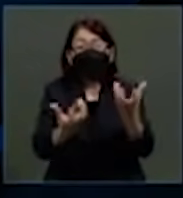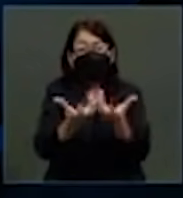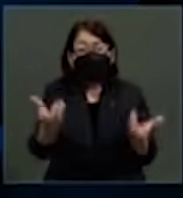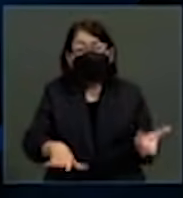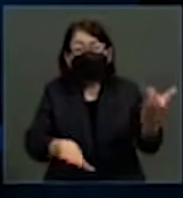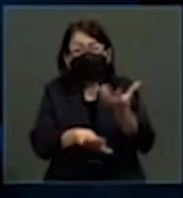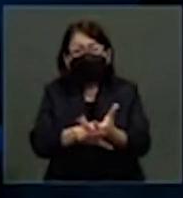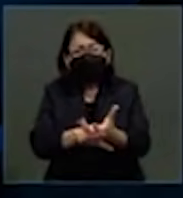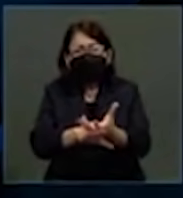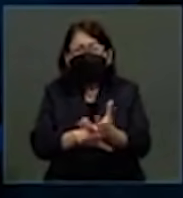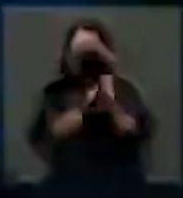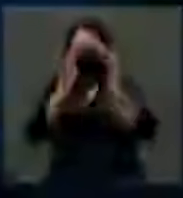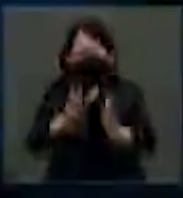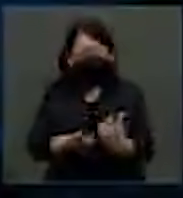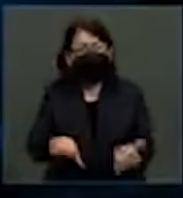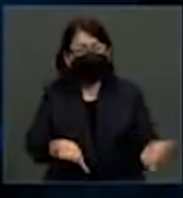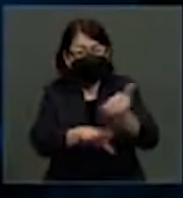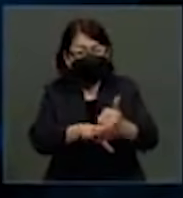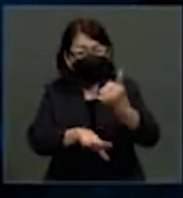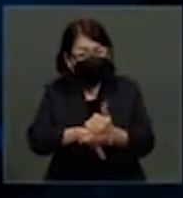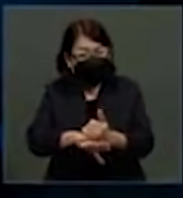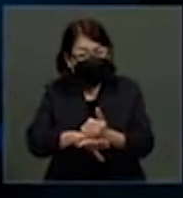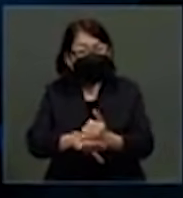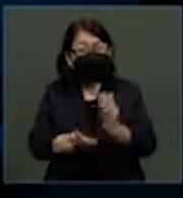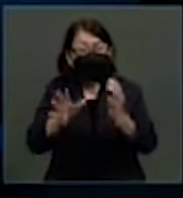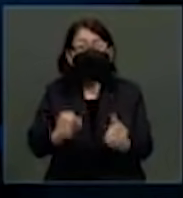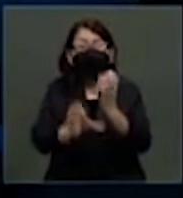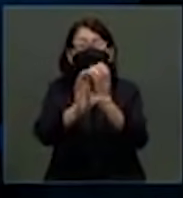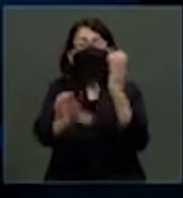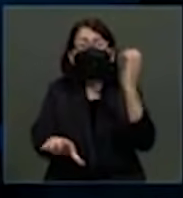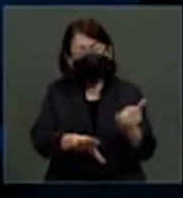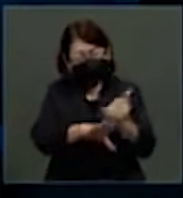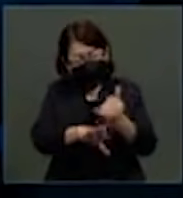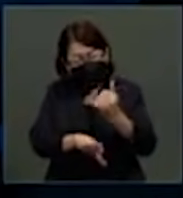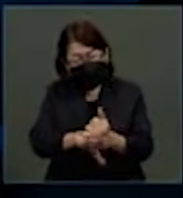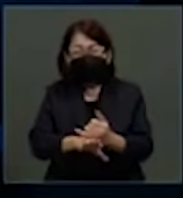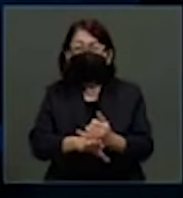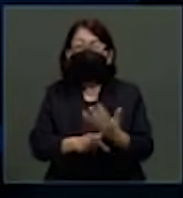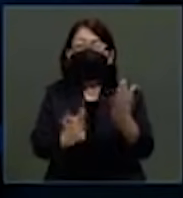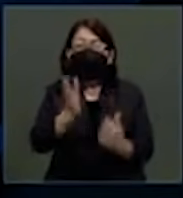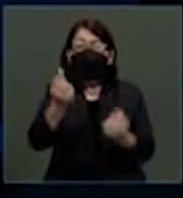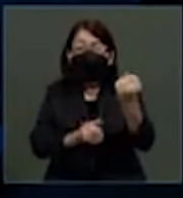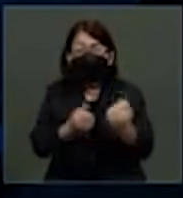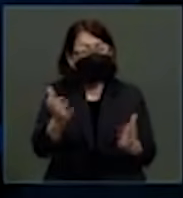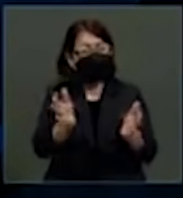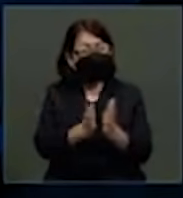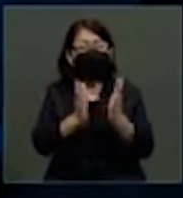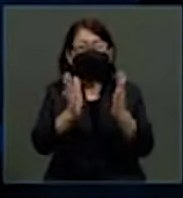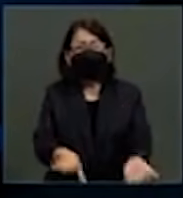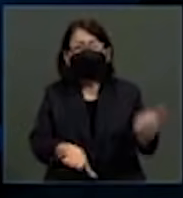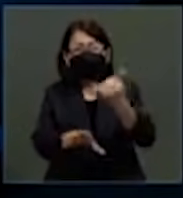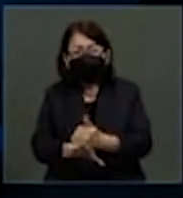ที่ได้ดูแลตรงส่วนนี้ด้วย 3. การขนส่งหรือขนย้ายประชาช